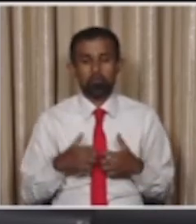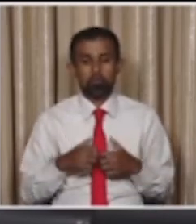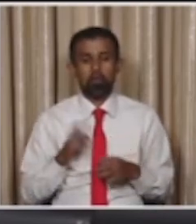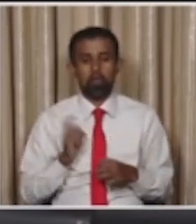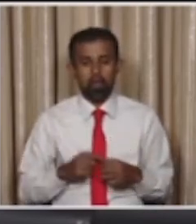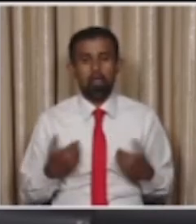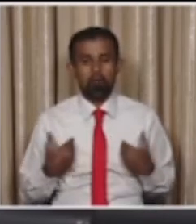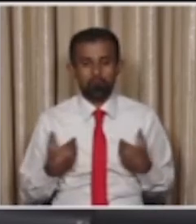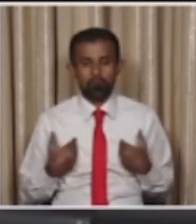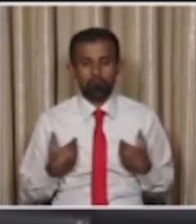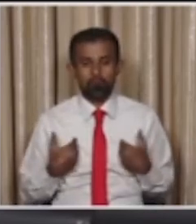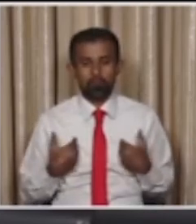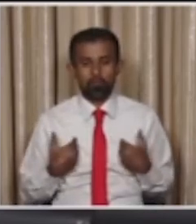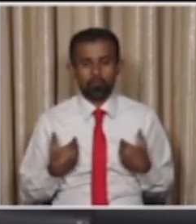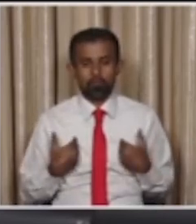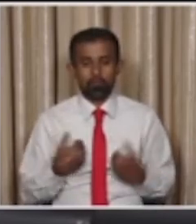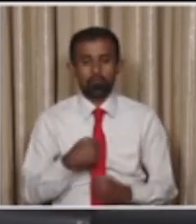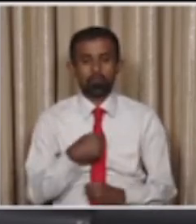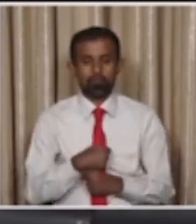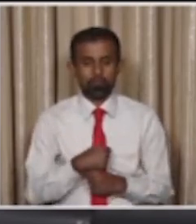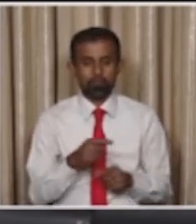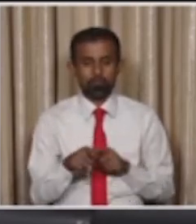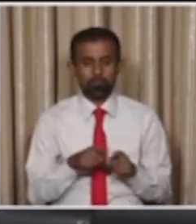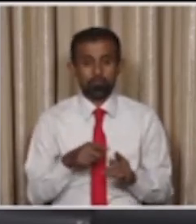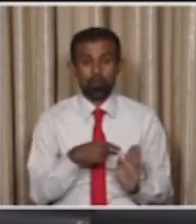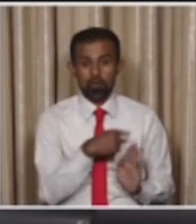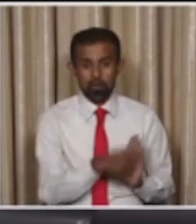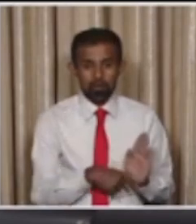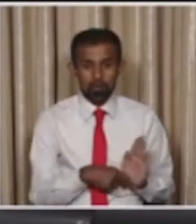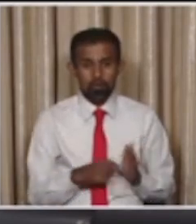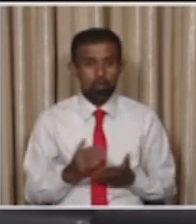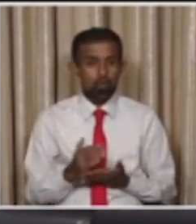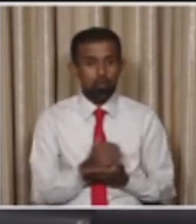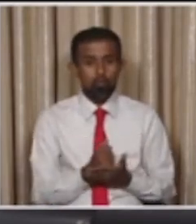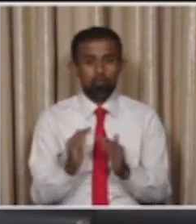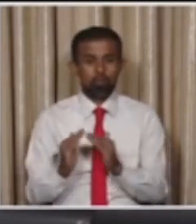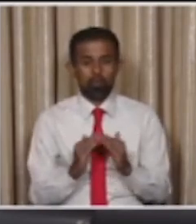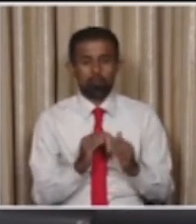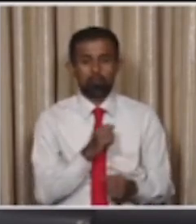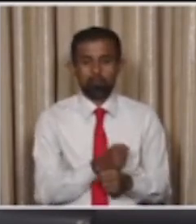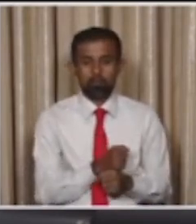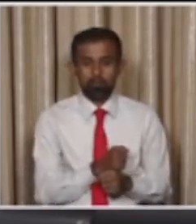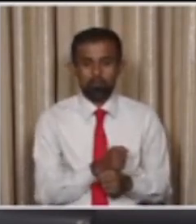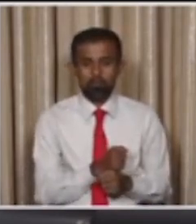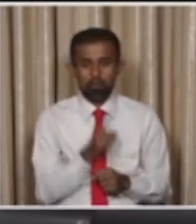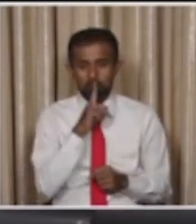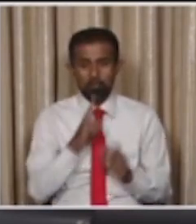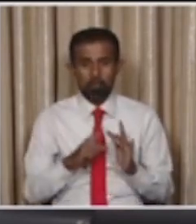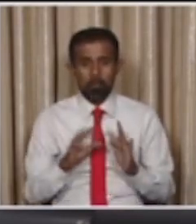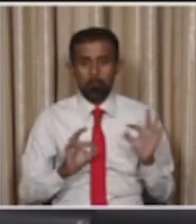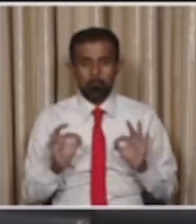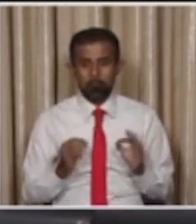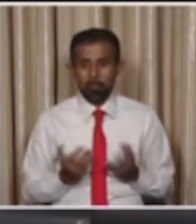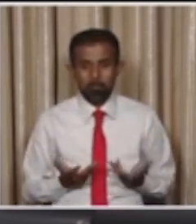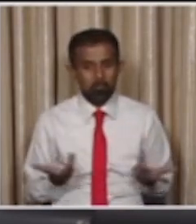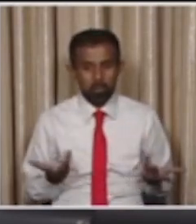තියෙනවා. නමුත් රජයක් විදිහට මේ රටේ තියෙන සියලුම නිවාස රජයට රක්ෂණය කරන්න පුළුවන් කමක්